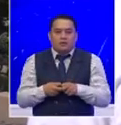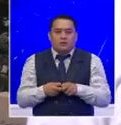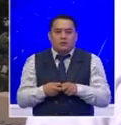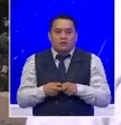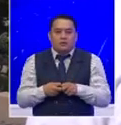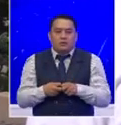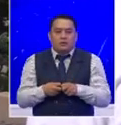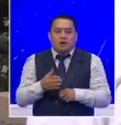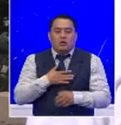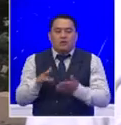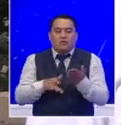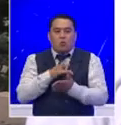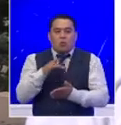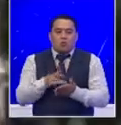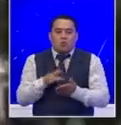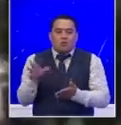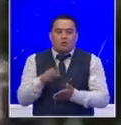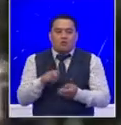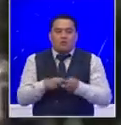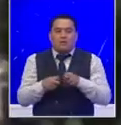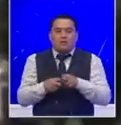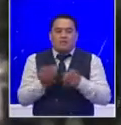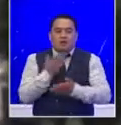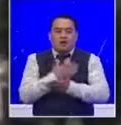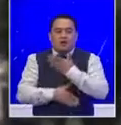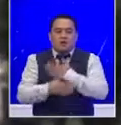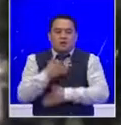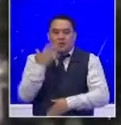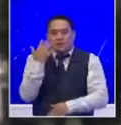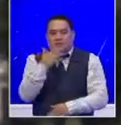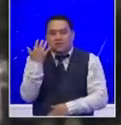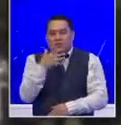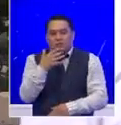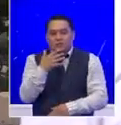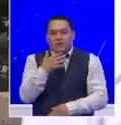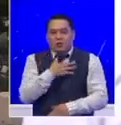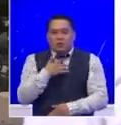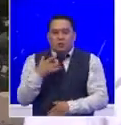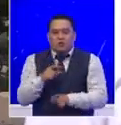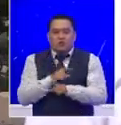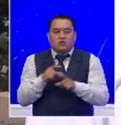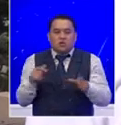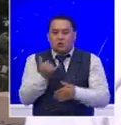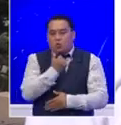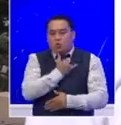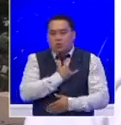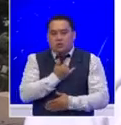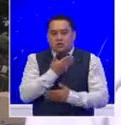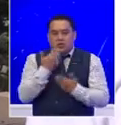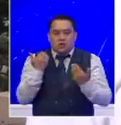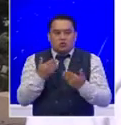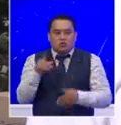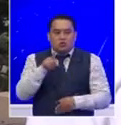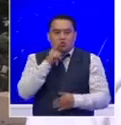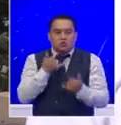город фактически недоступен для инвалидов по зрению. В многих зданиях у нас нету